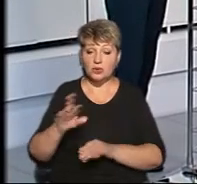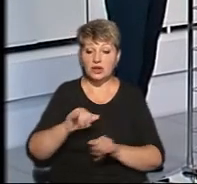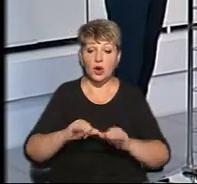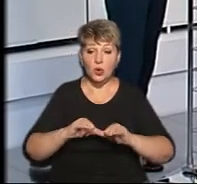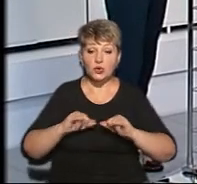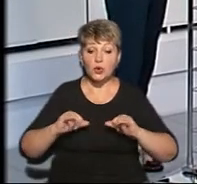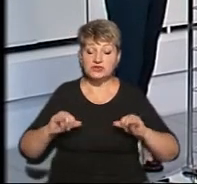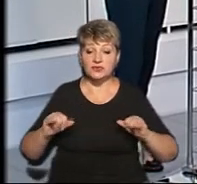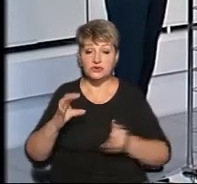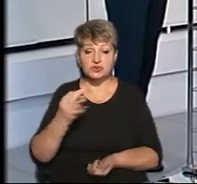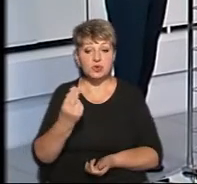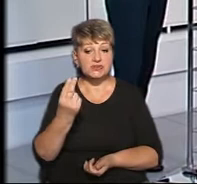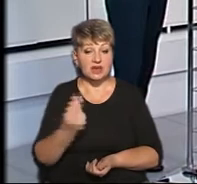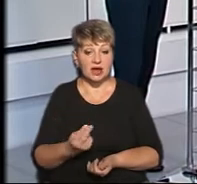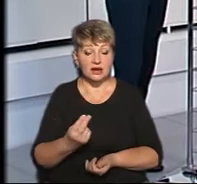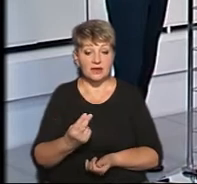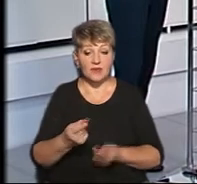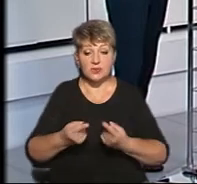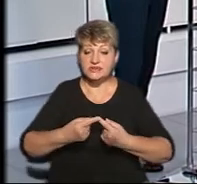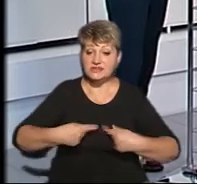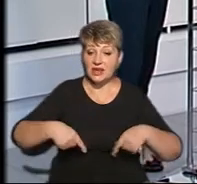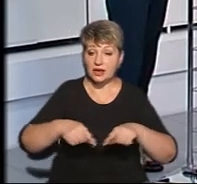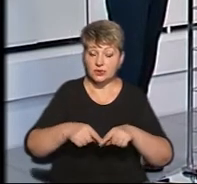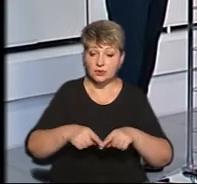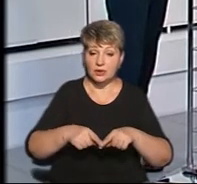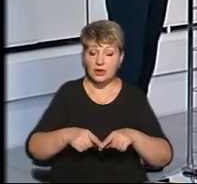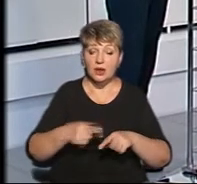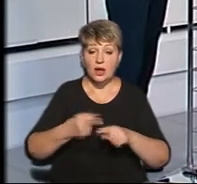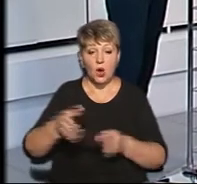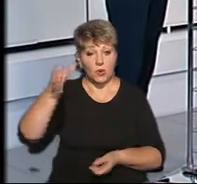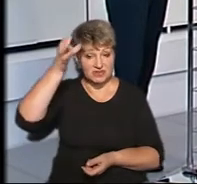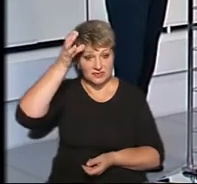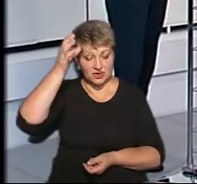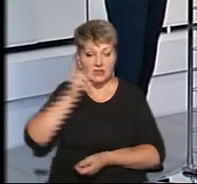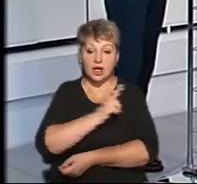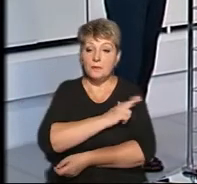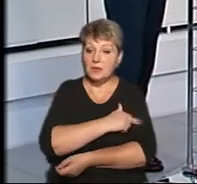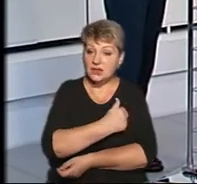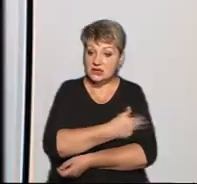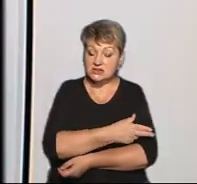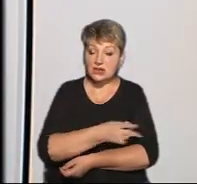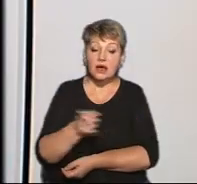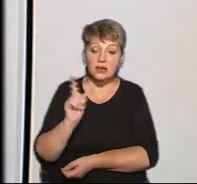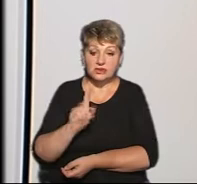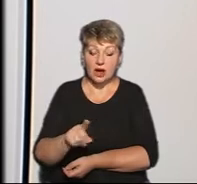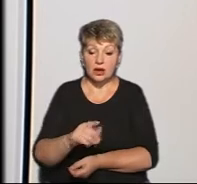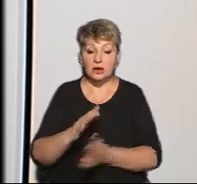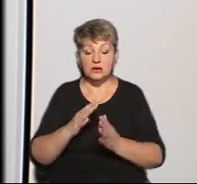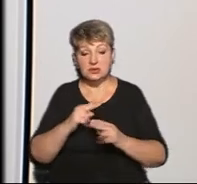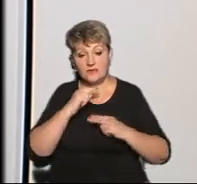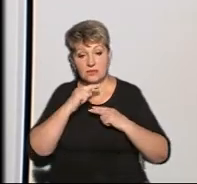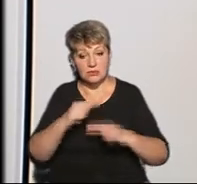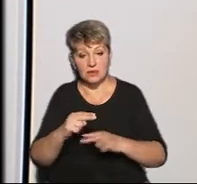розвитку соціального сектору, в тому числі освіти, медицини. Також акцент